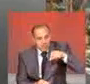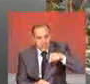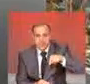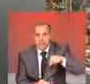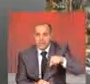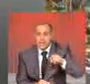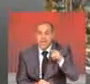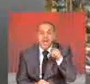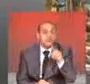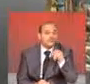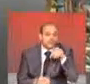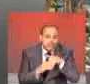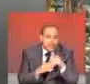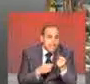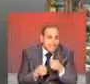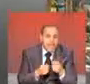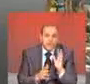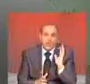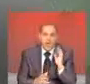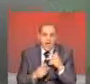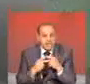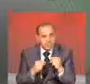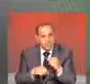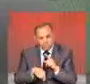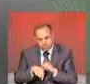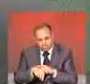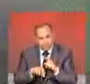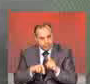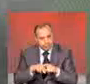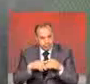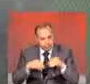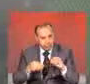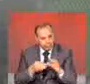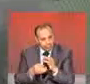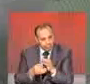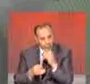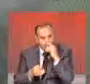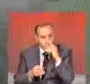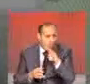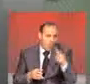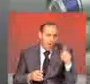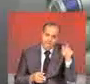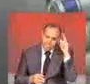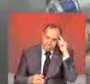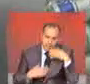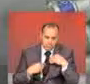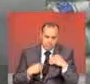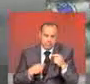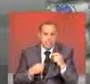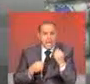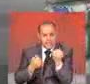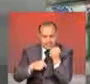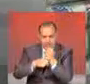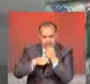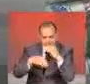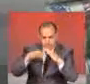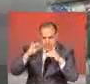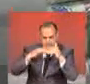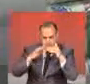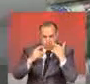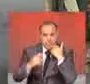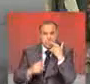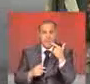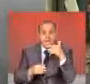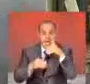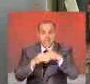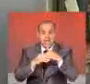منتوجات هذا السوق تصف بالنظيفة كالمصوغ والنسيج والخياطة والتطريز وغيرها من المنتوجات اليدوية التي تصنع